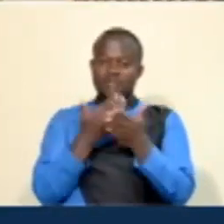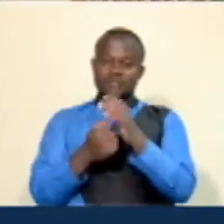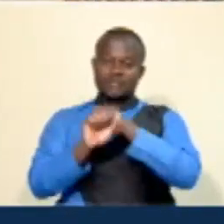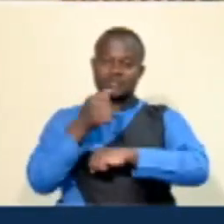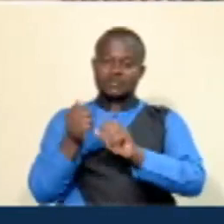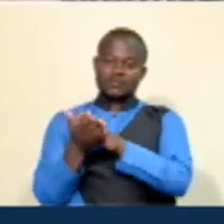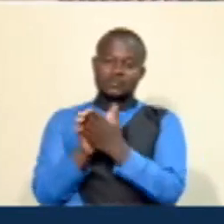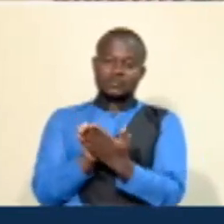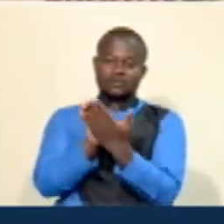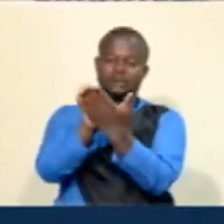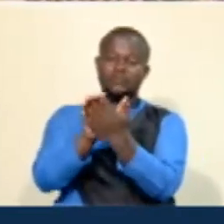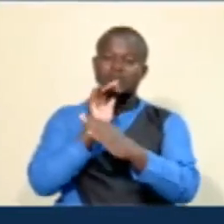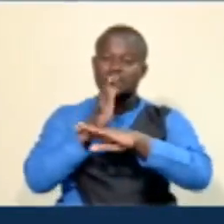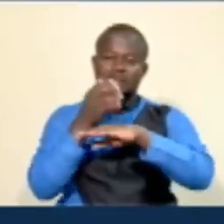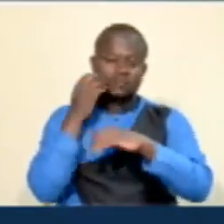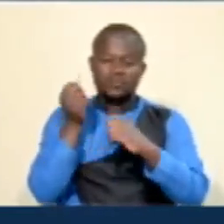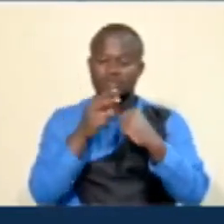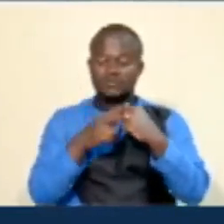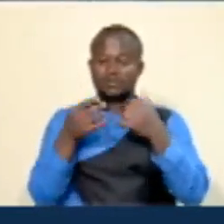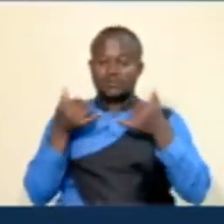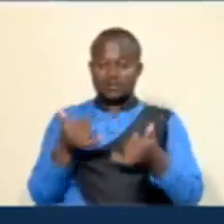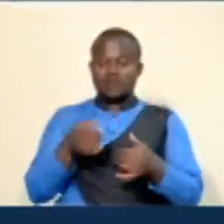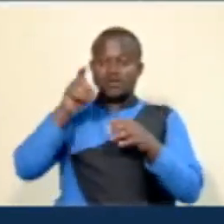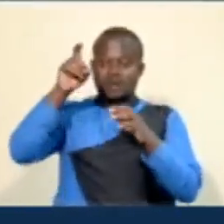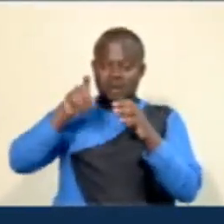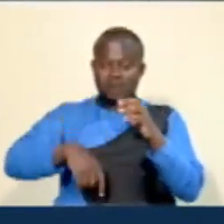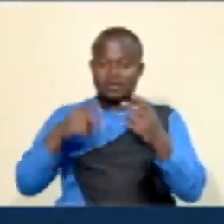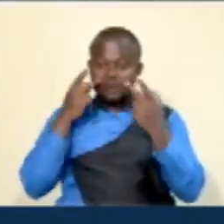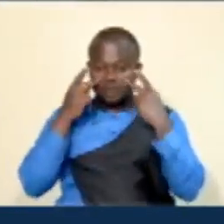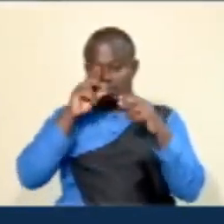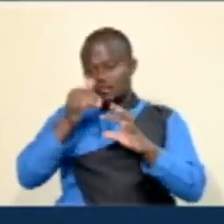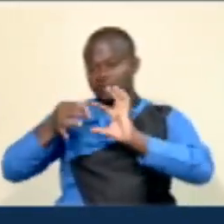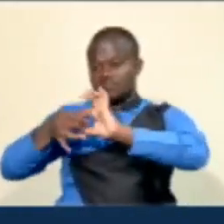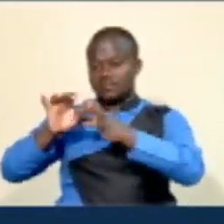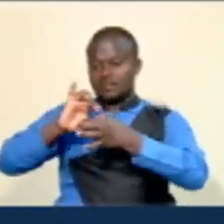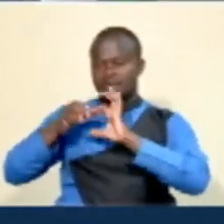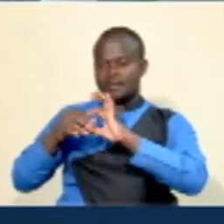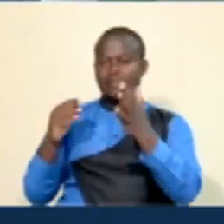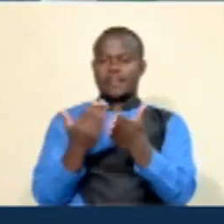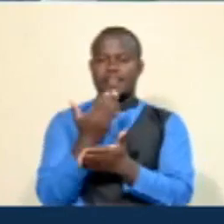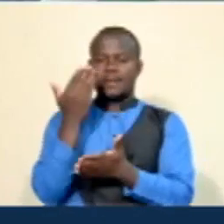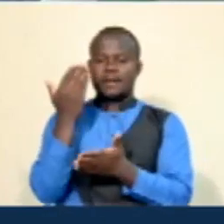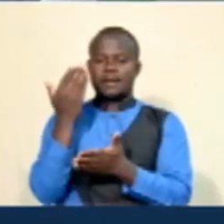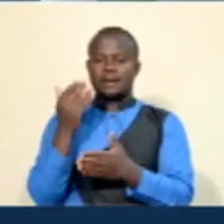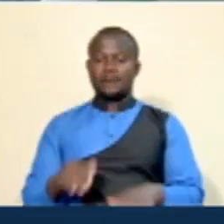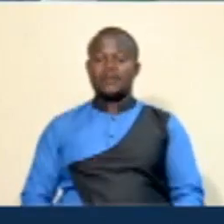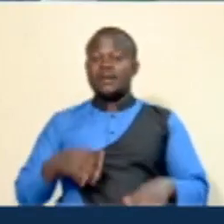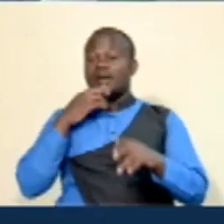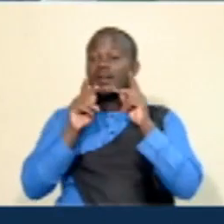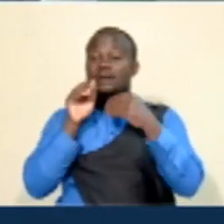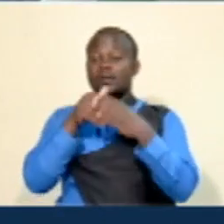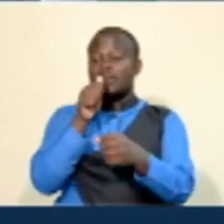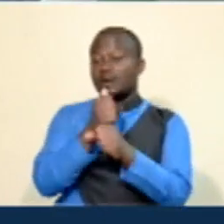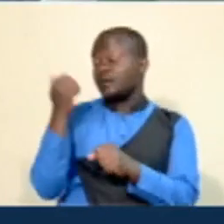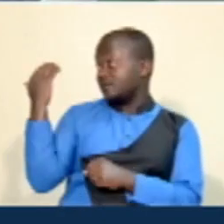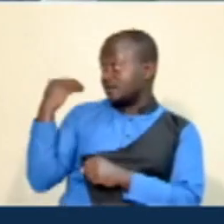ibikorwa bayihaye, bityo bitareze muri Nyakanga hagomba kuba habonetse undi mufatanyabikorwa mushya. Harabahakoreraga ariko ubona